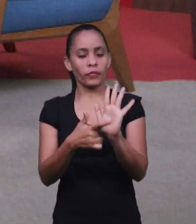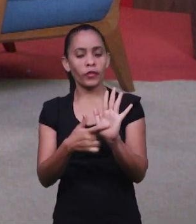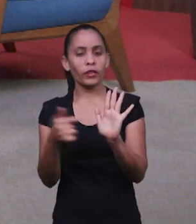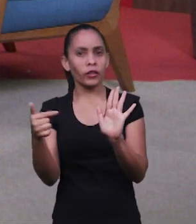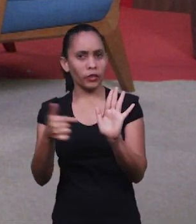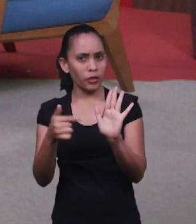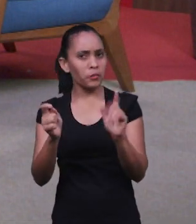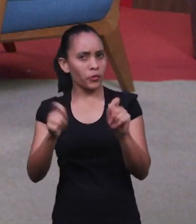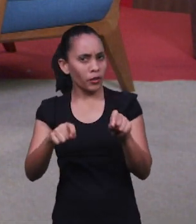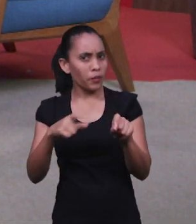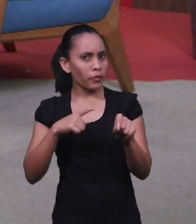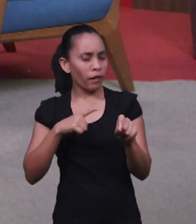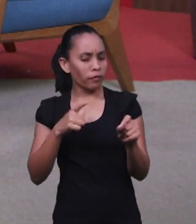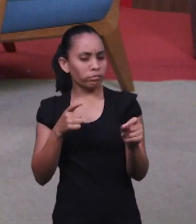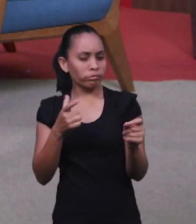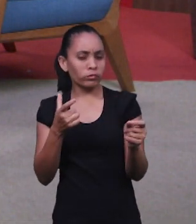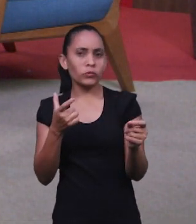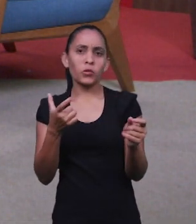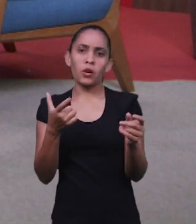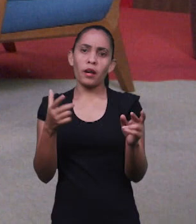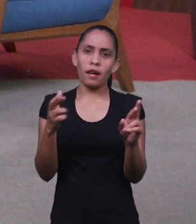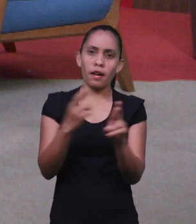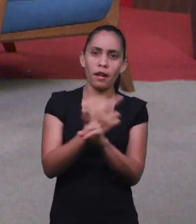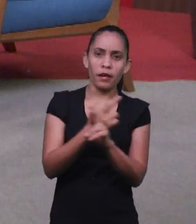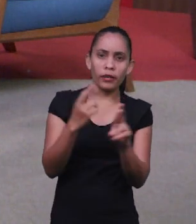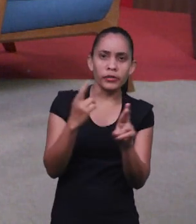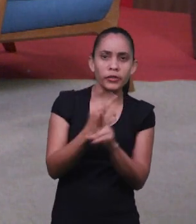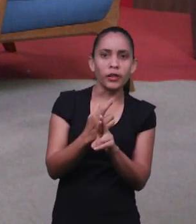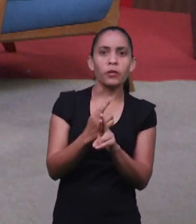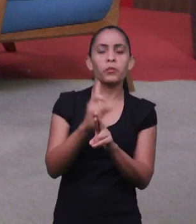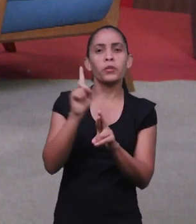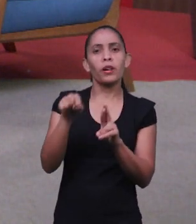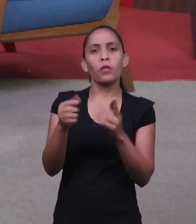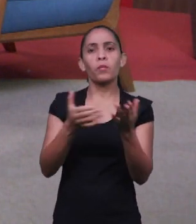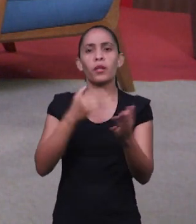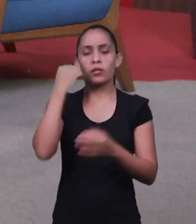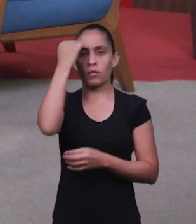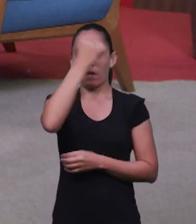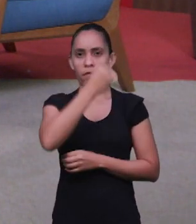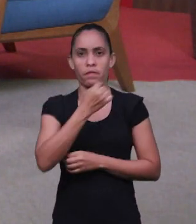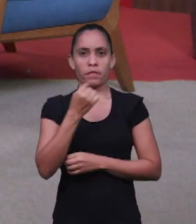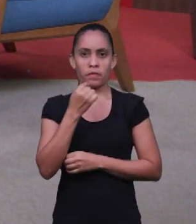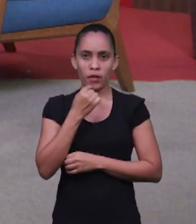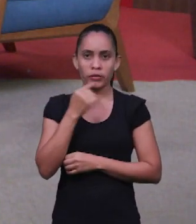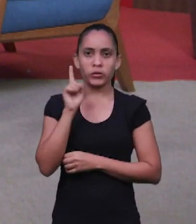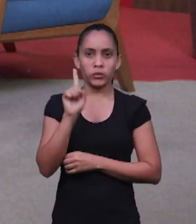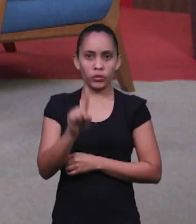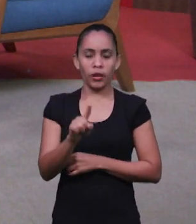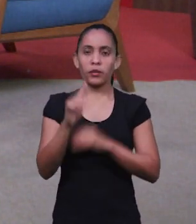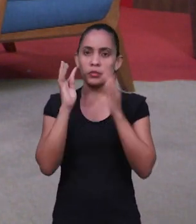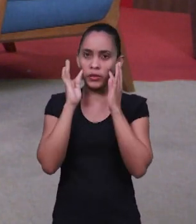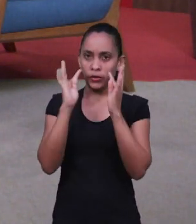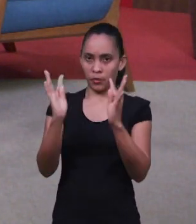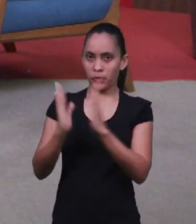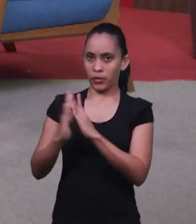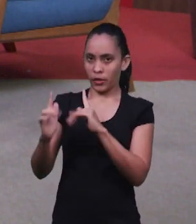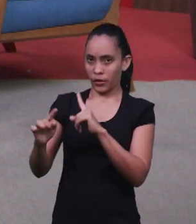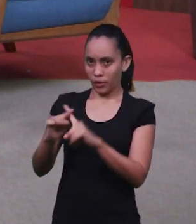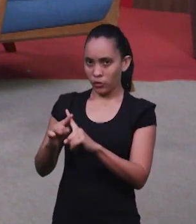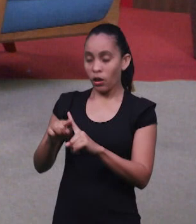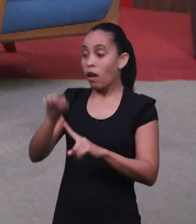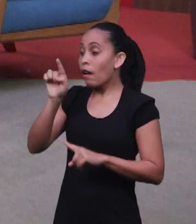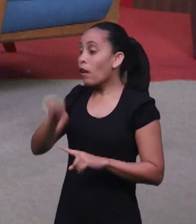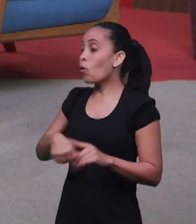pouvons associer au jour, n'est-ce pas? Ce que se voit, comme Sergio a dit, c'est l'identité de l'Église.